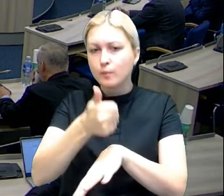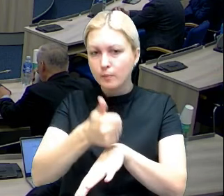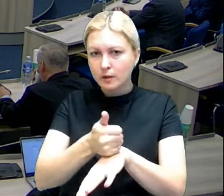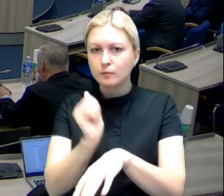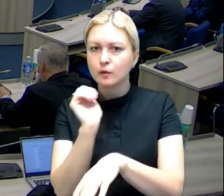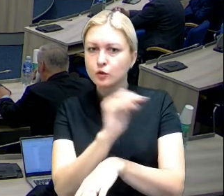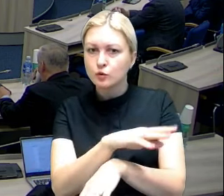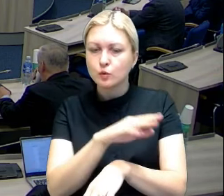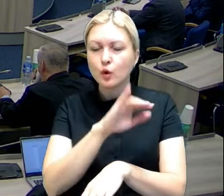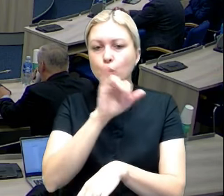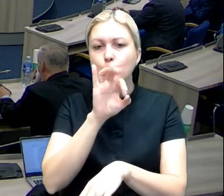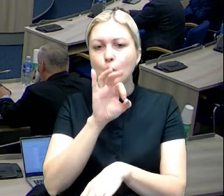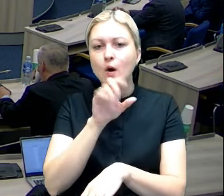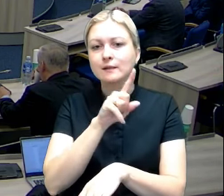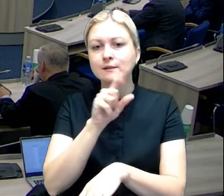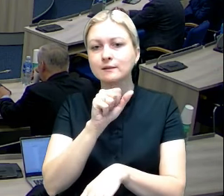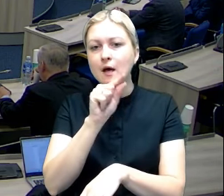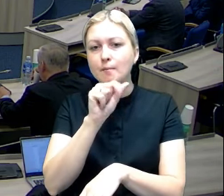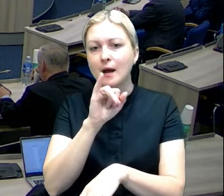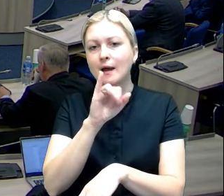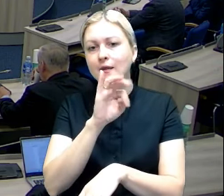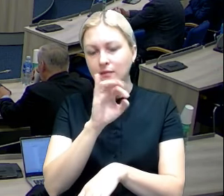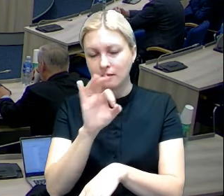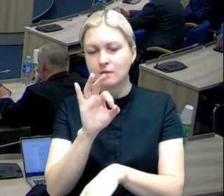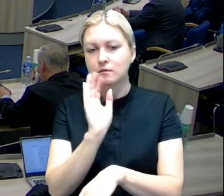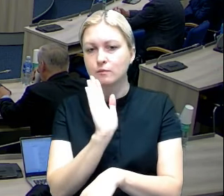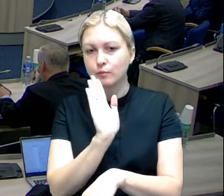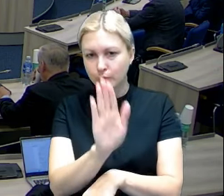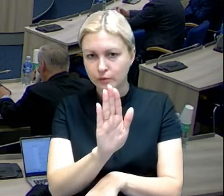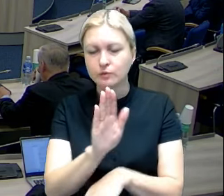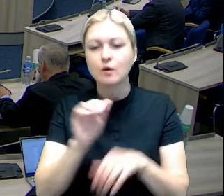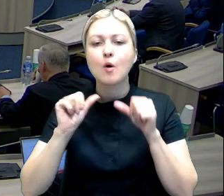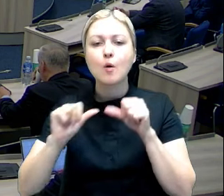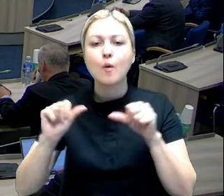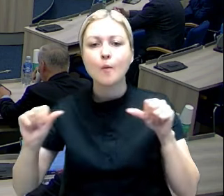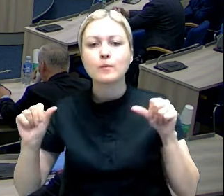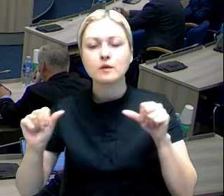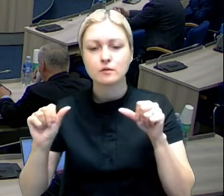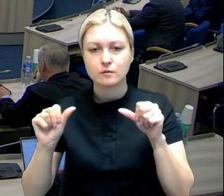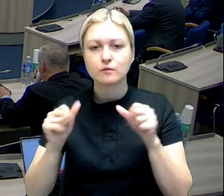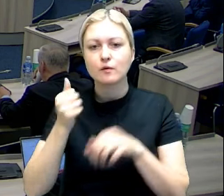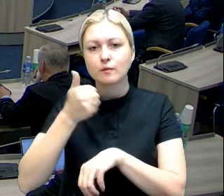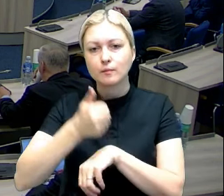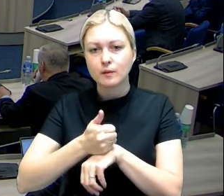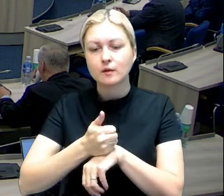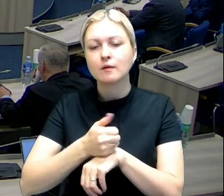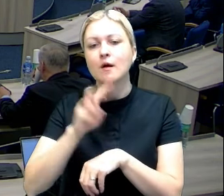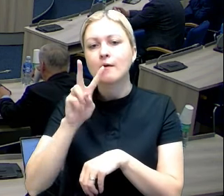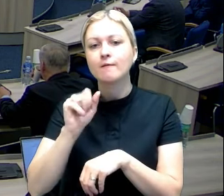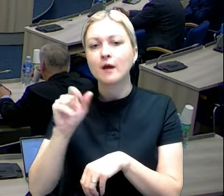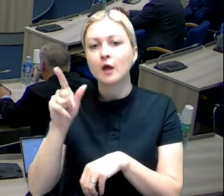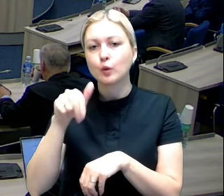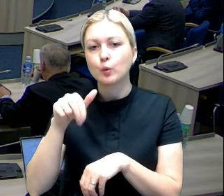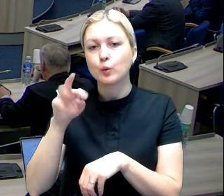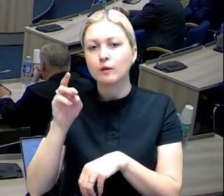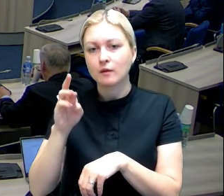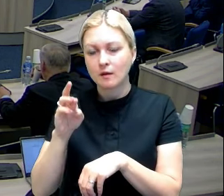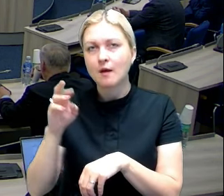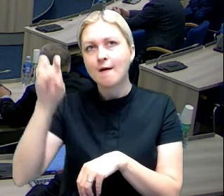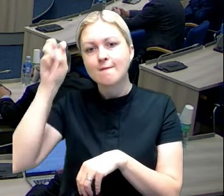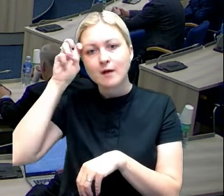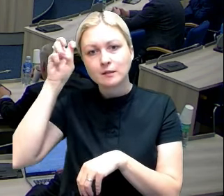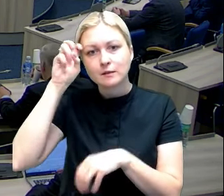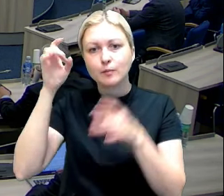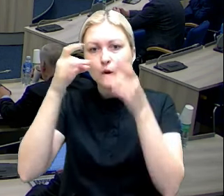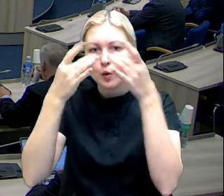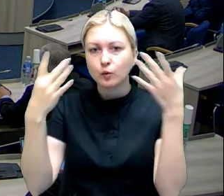vytautui juozapaičiui valstybinės kultūros pavdo komisijos pirmininkei daktarei poniai vaidutei valstybinės kultūros pavdo komisijos pirmininkei